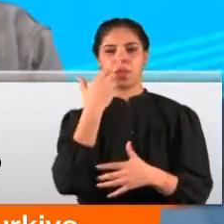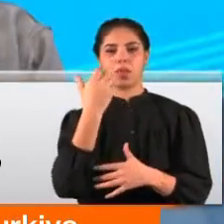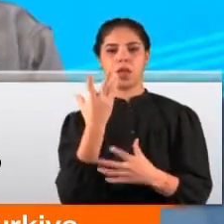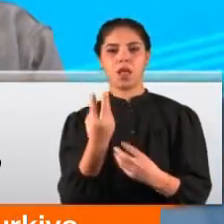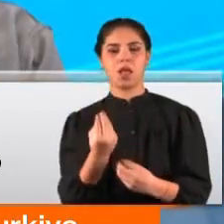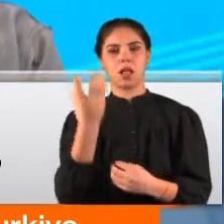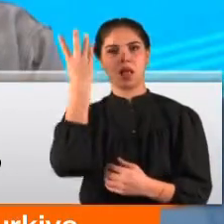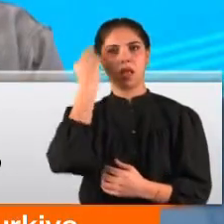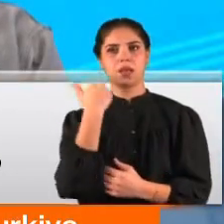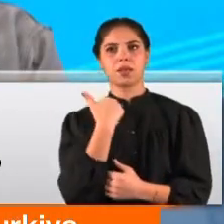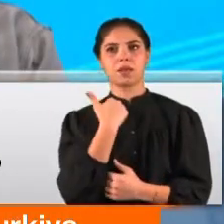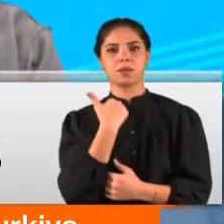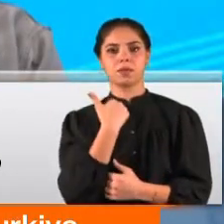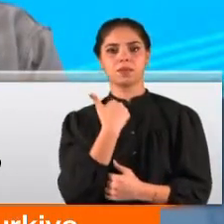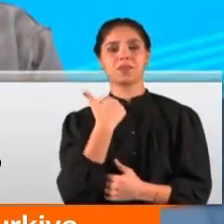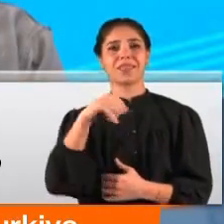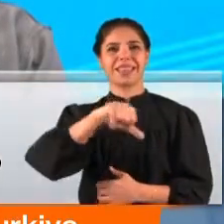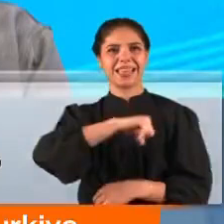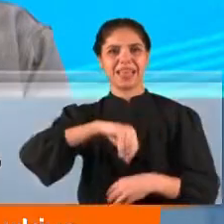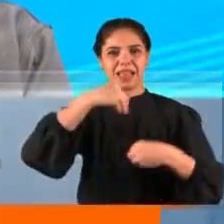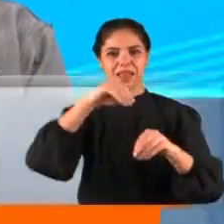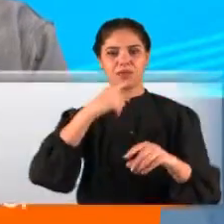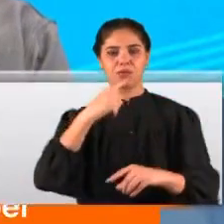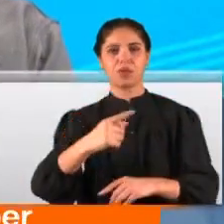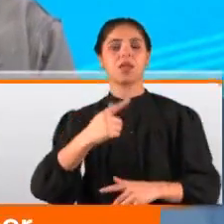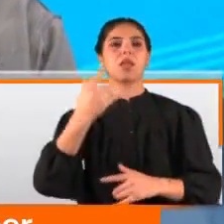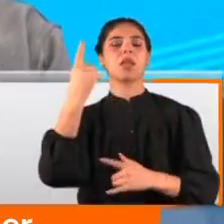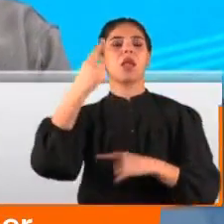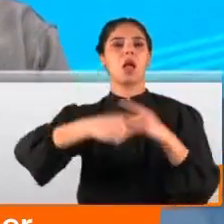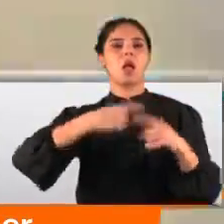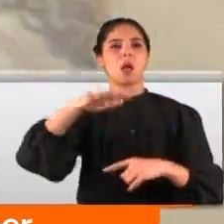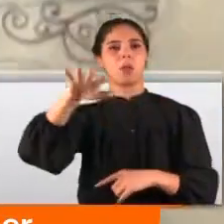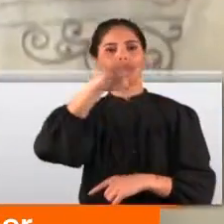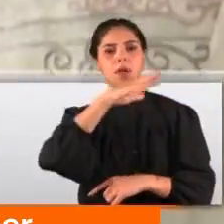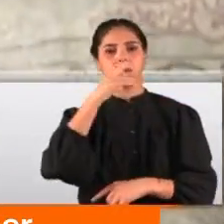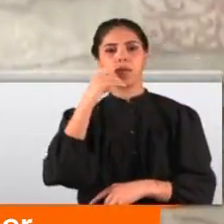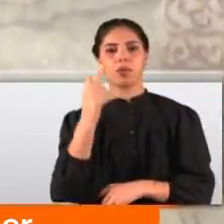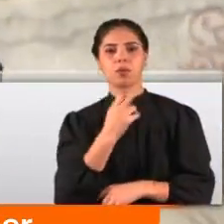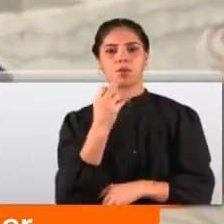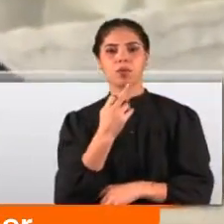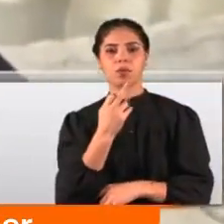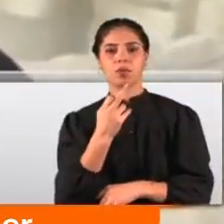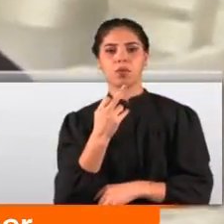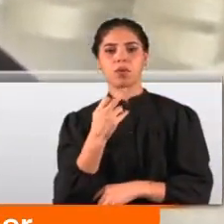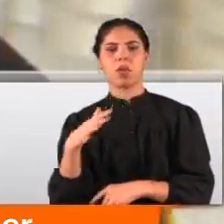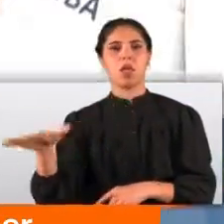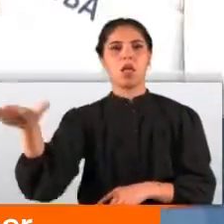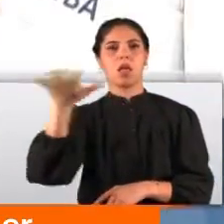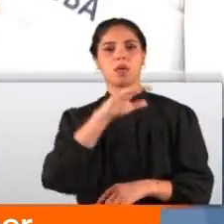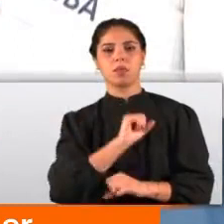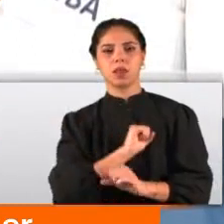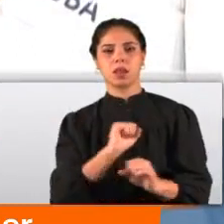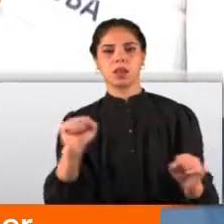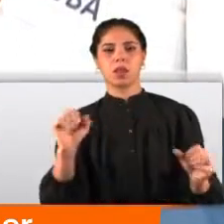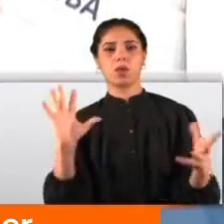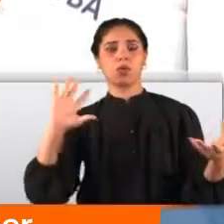Yağ satacağız diyerek hem kendi hem de yakınları binlerce lira dolandırıldı. Zincirleme bir şekilde birbirimizi bu işin içine soktuk.